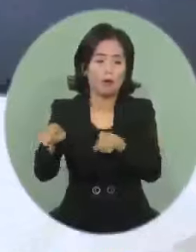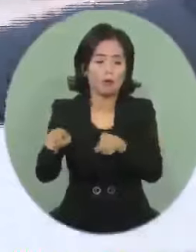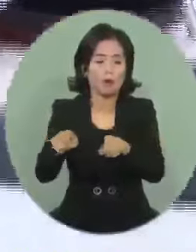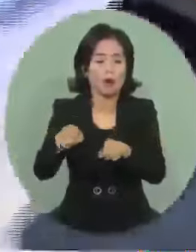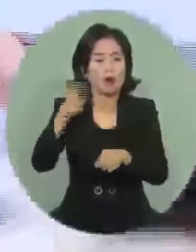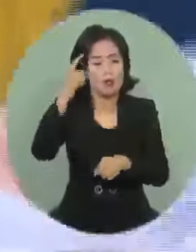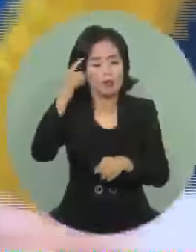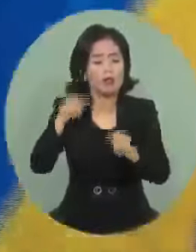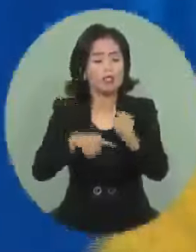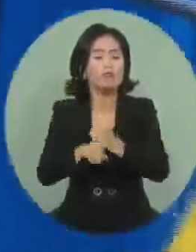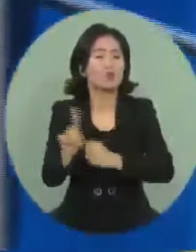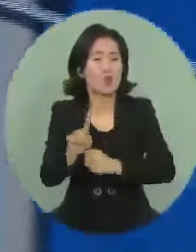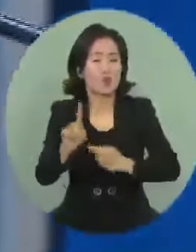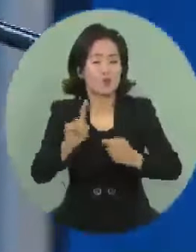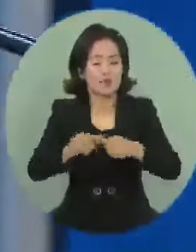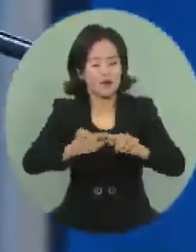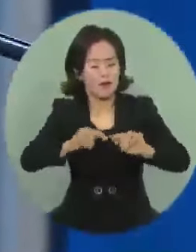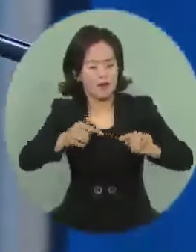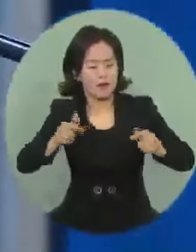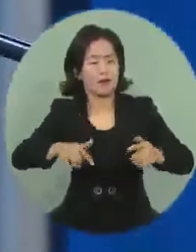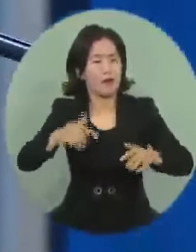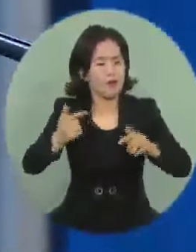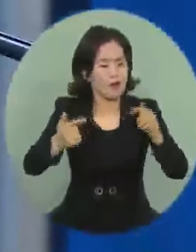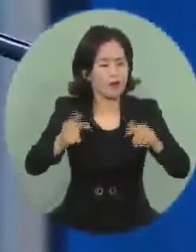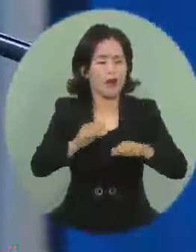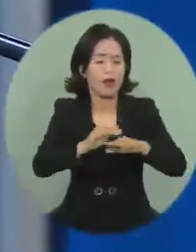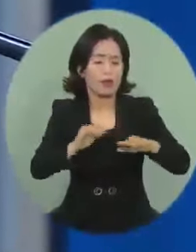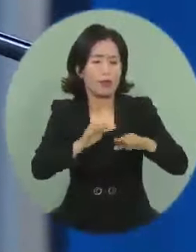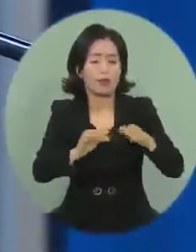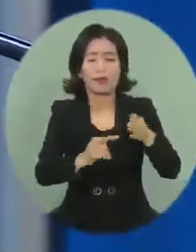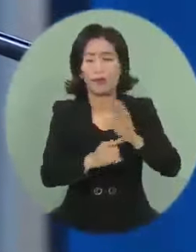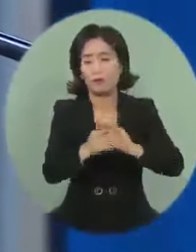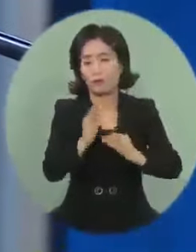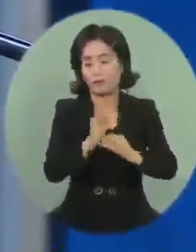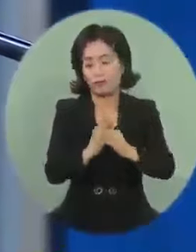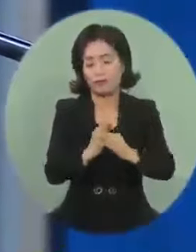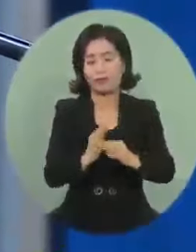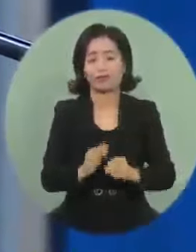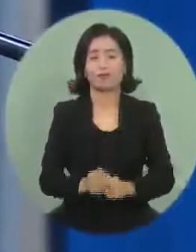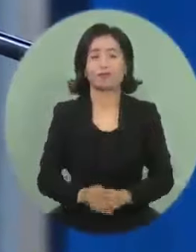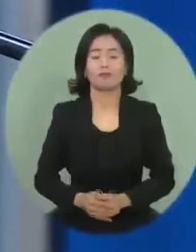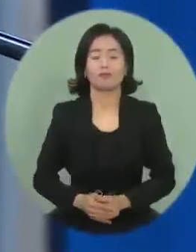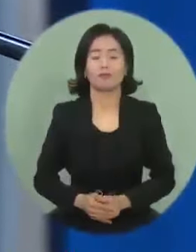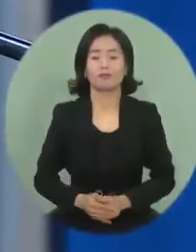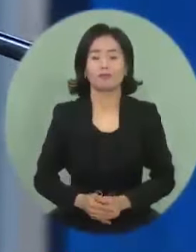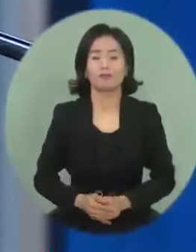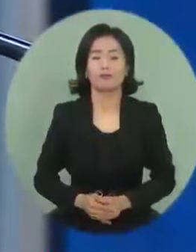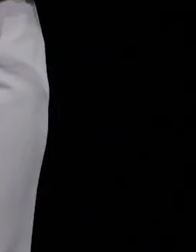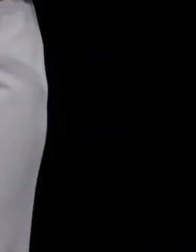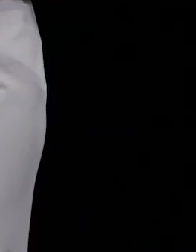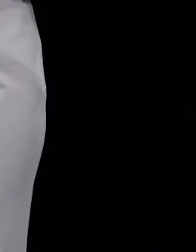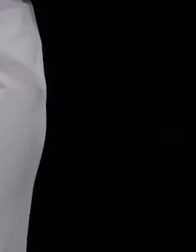배경에 무엇인지에 가진 해석과 논란이 제기되고 있습니다. MBC 뉴스 김영창입니다.